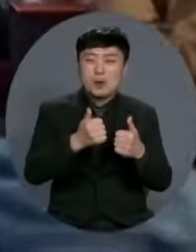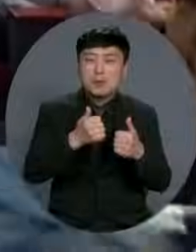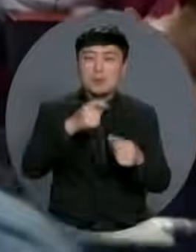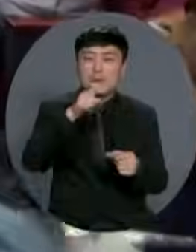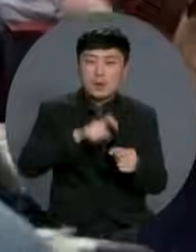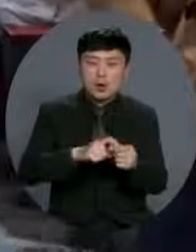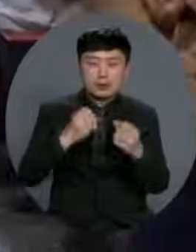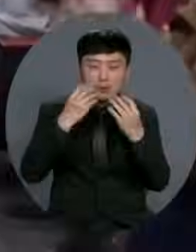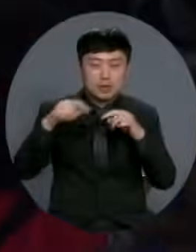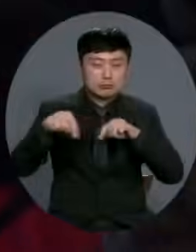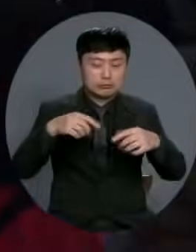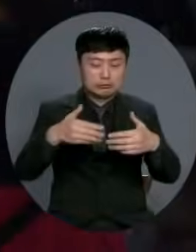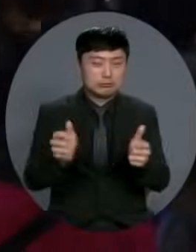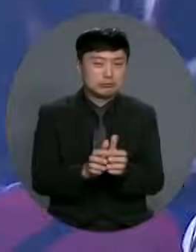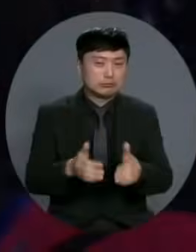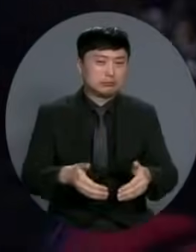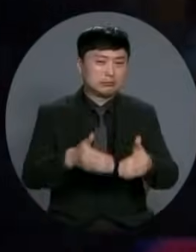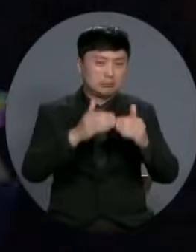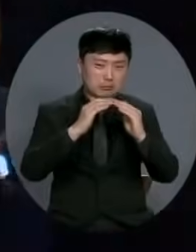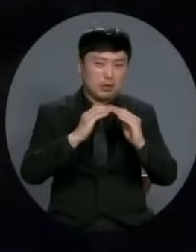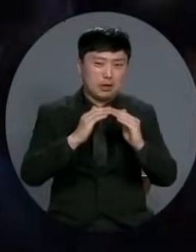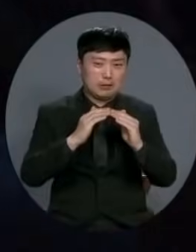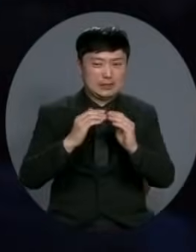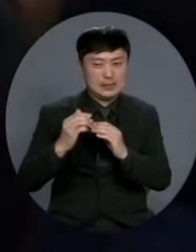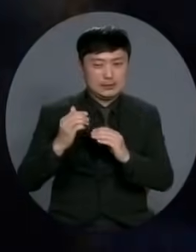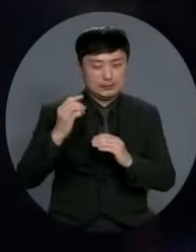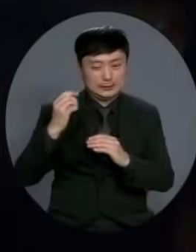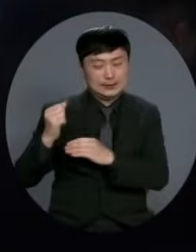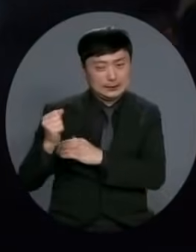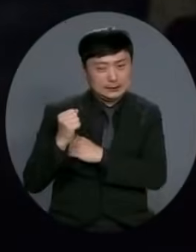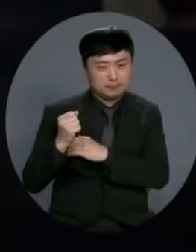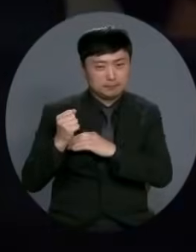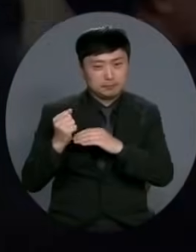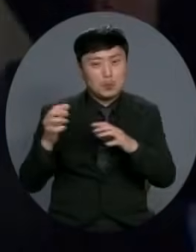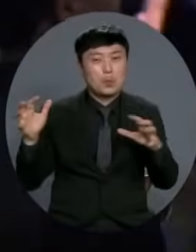창당을 공식화하고 본격적인 새 결집에 나서면서